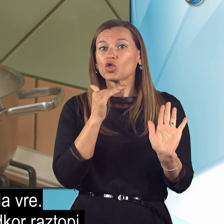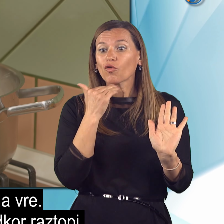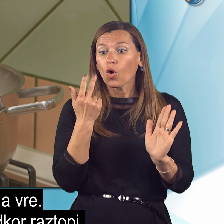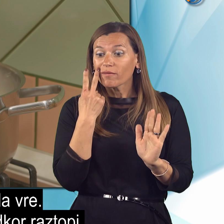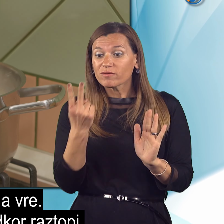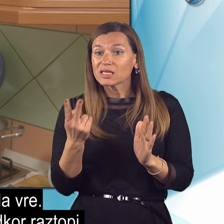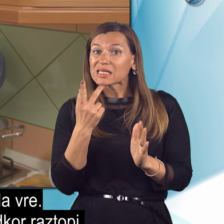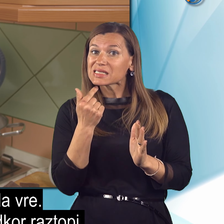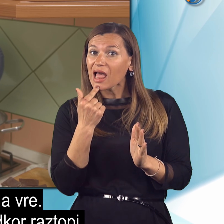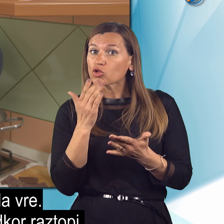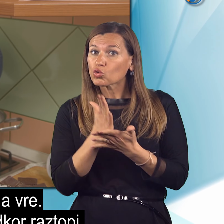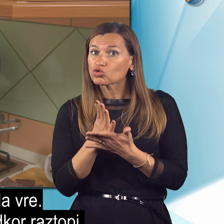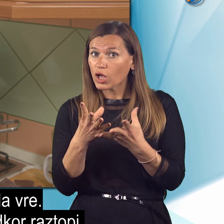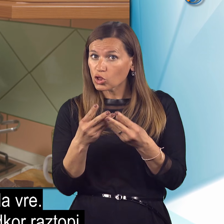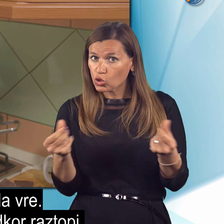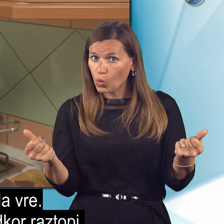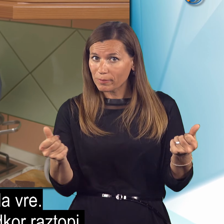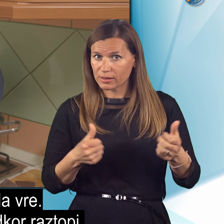raztopi.